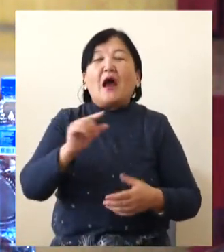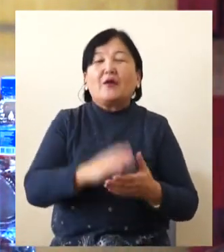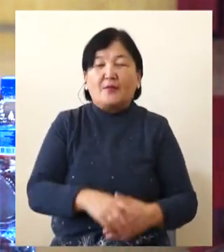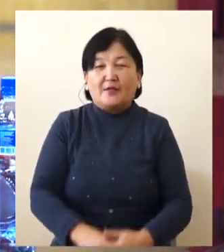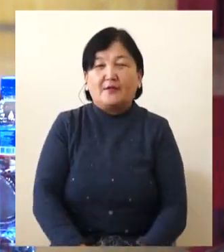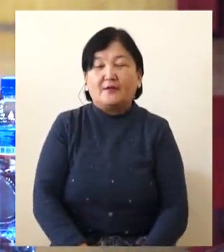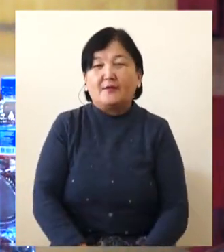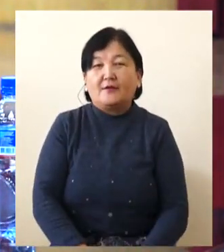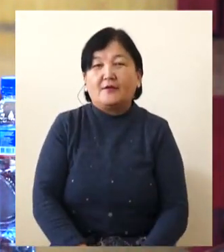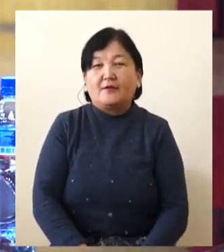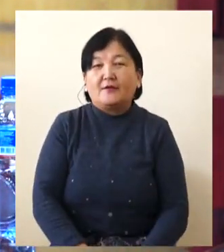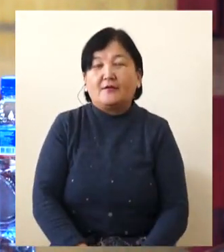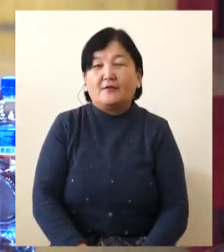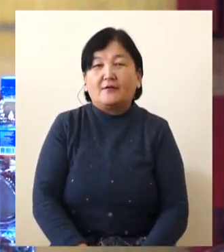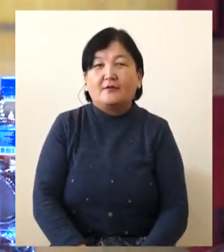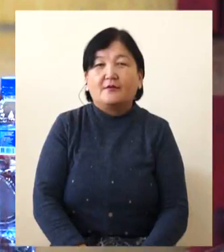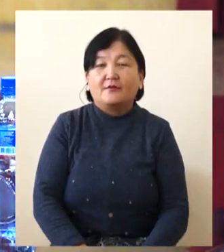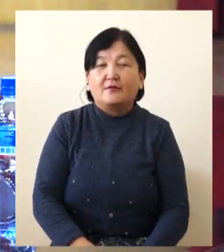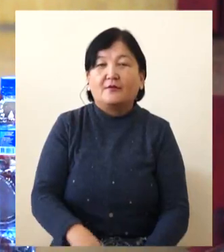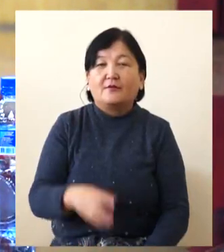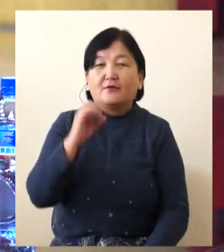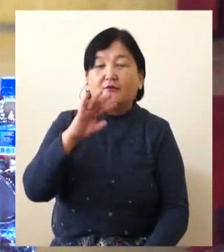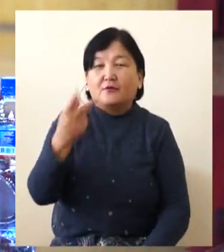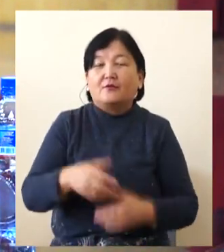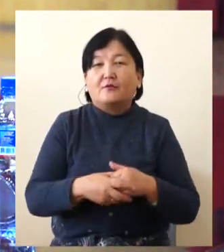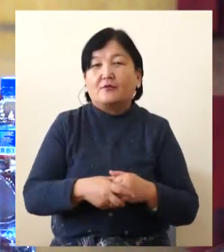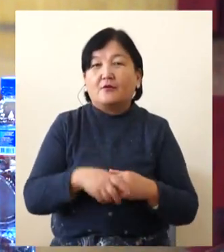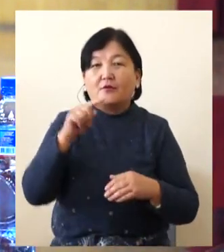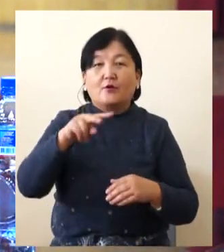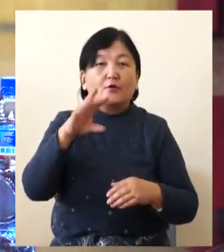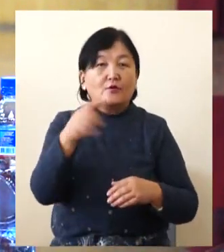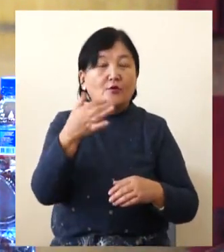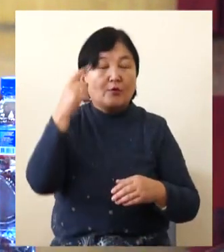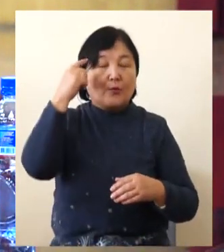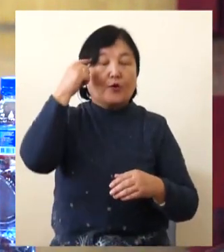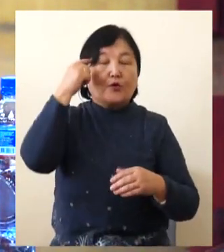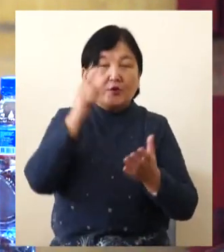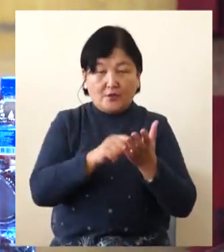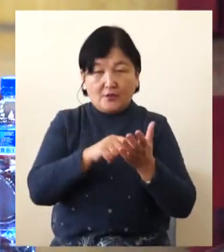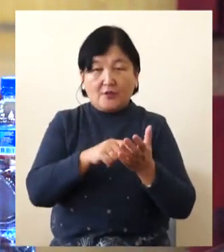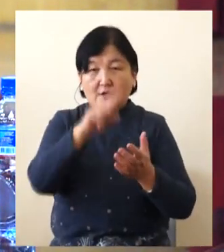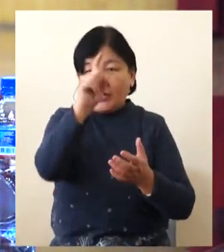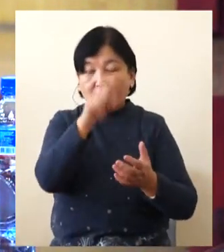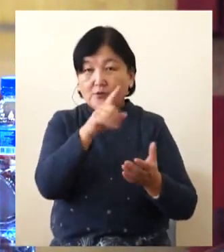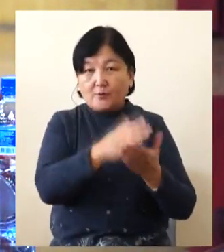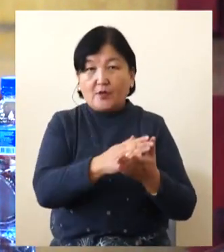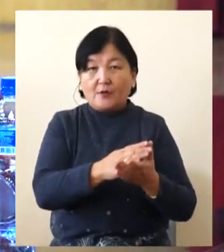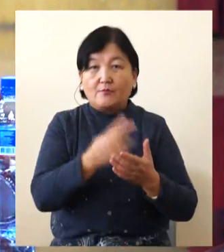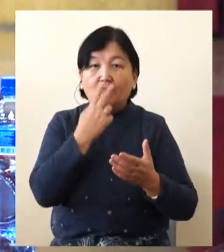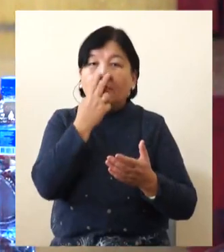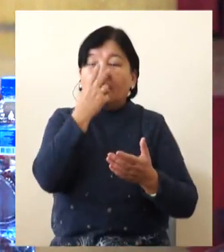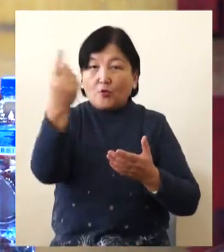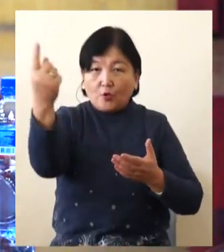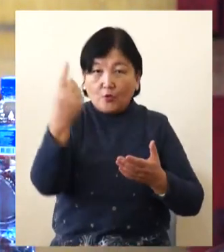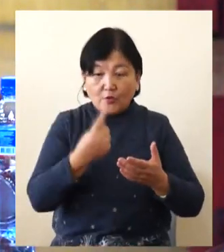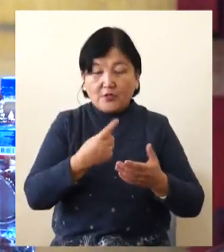байна л. Тэгэхээр ер нь бол ийм логикийн асуулт гарч байгаа. Бензин